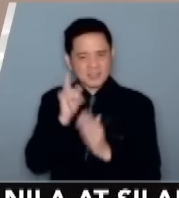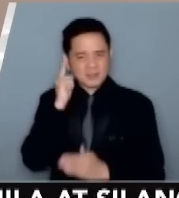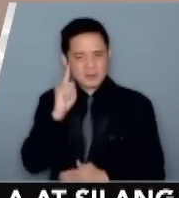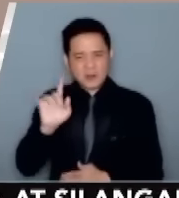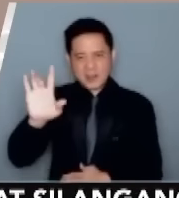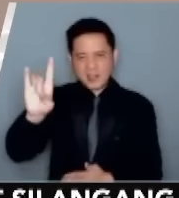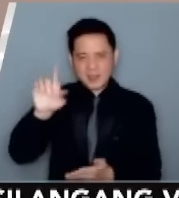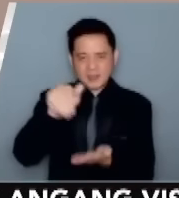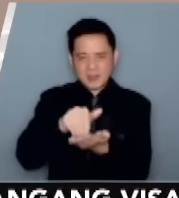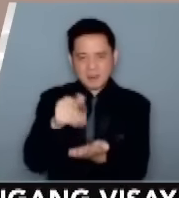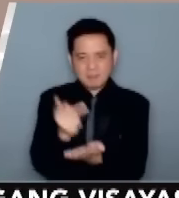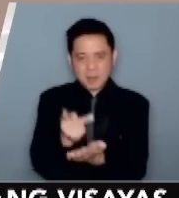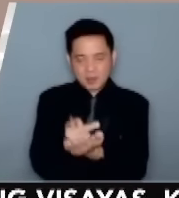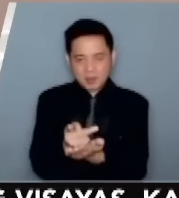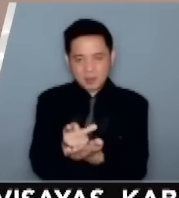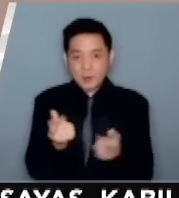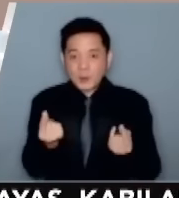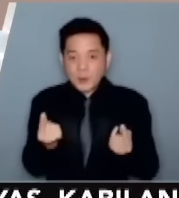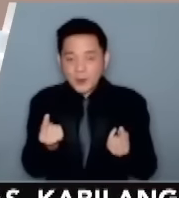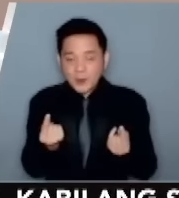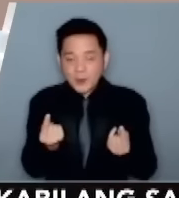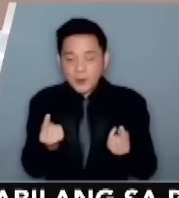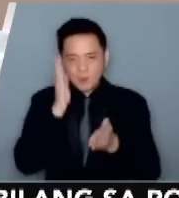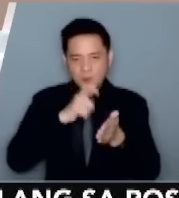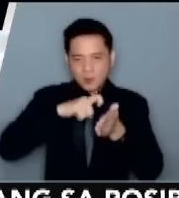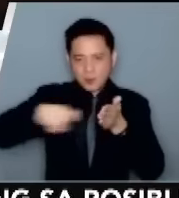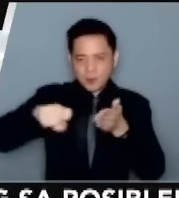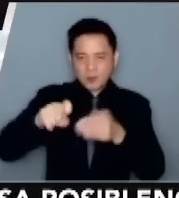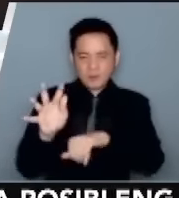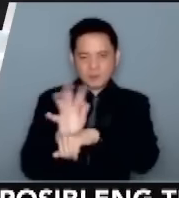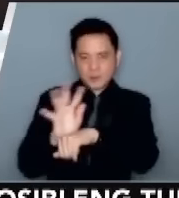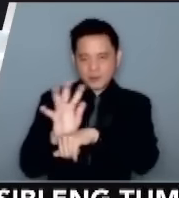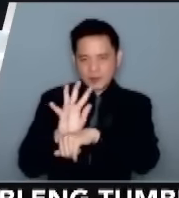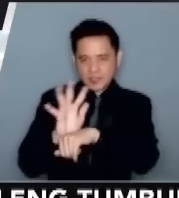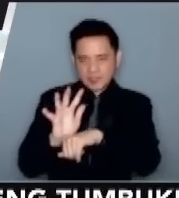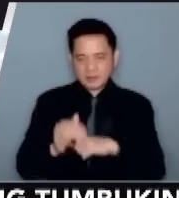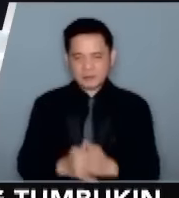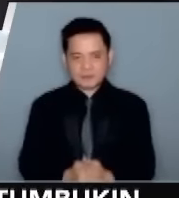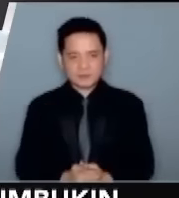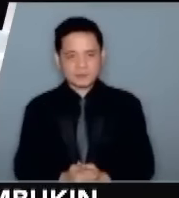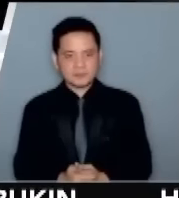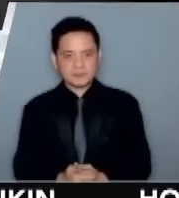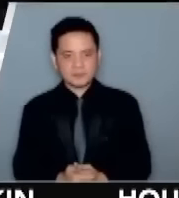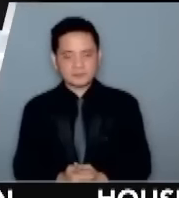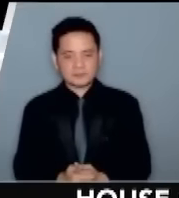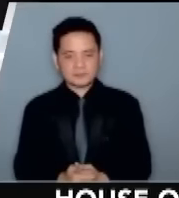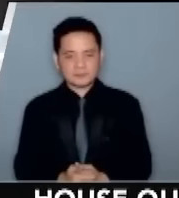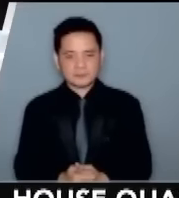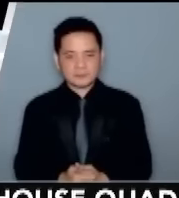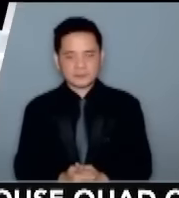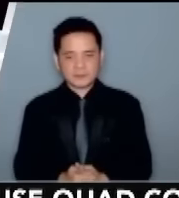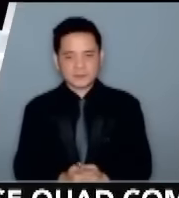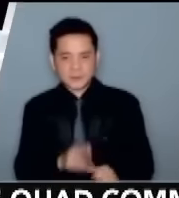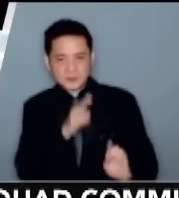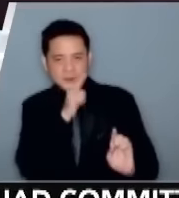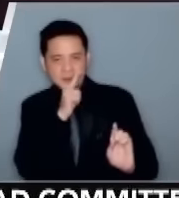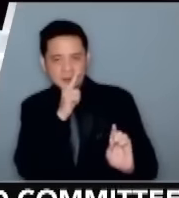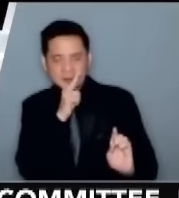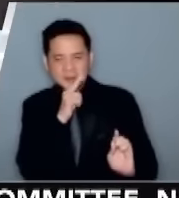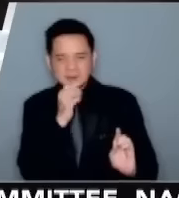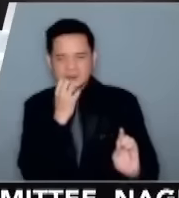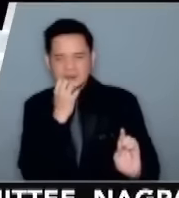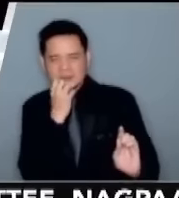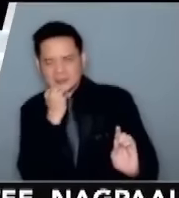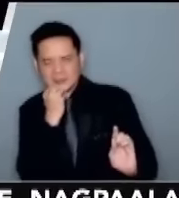pagdidelete niya harapan dun sa mga nude picture. Nagipit daw ang suspect at mareremata na ang kanyang